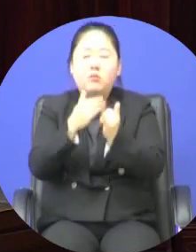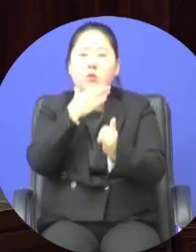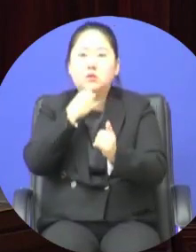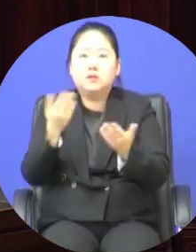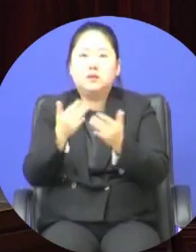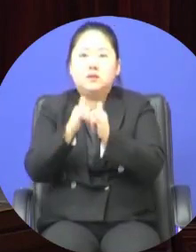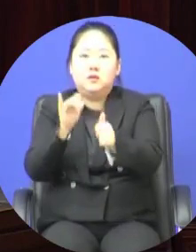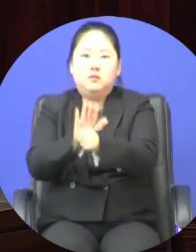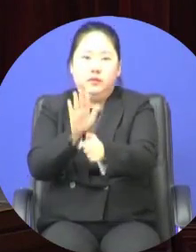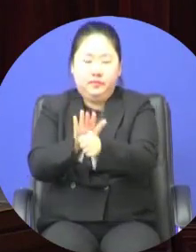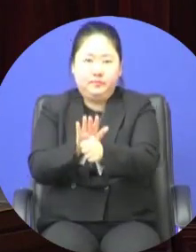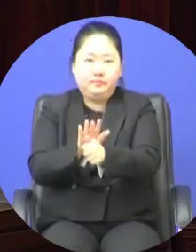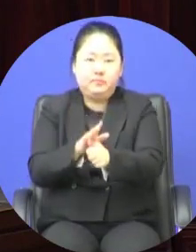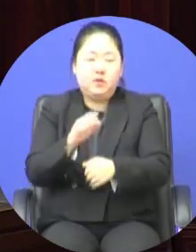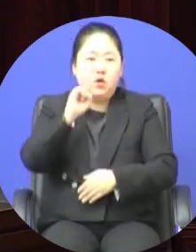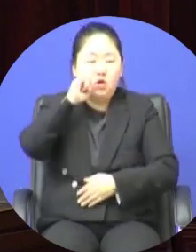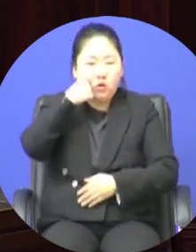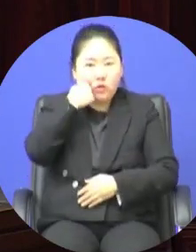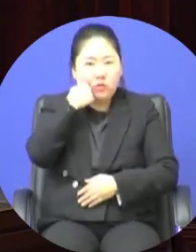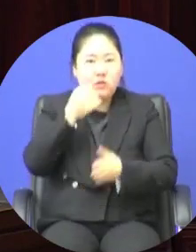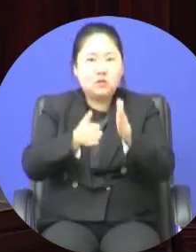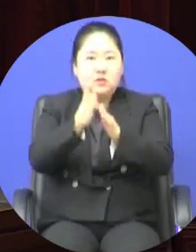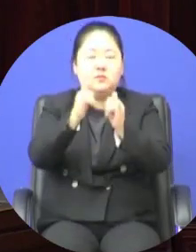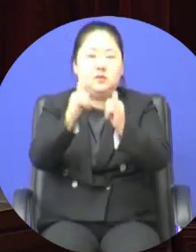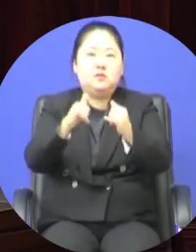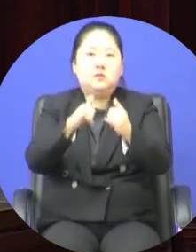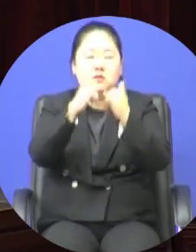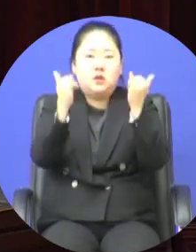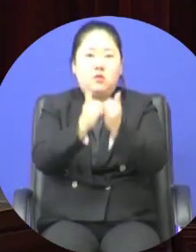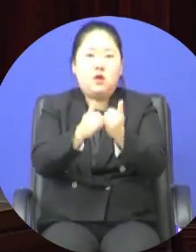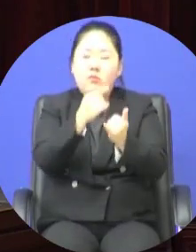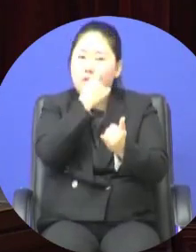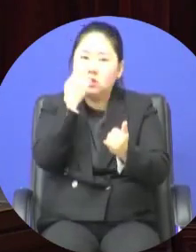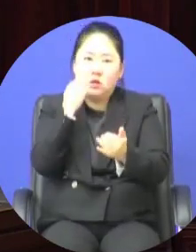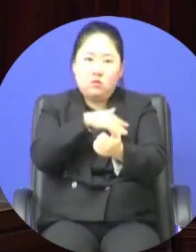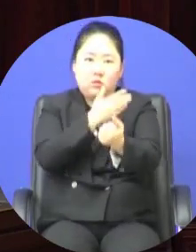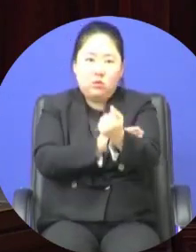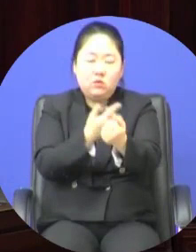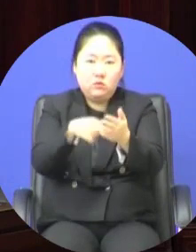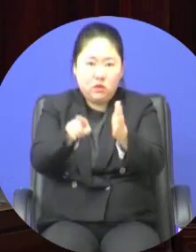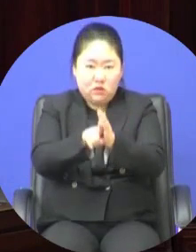시기 시민들의 사회권 보장을 위한 보건 복지 행정에 더욱 매진하겠습니다.